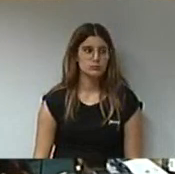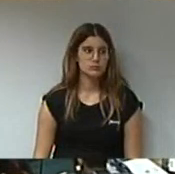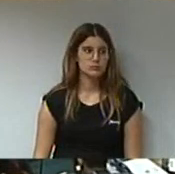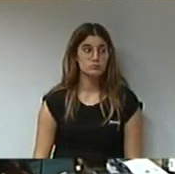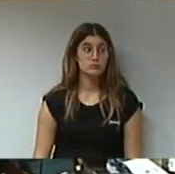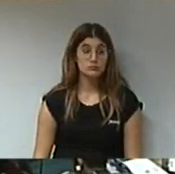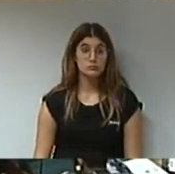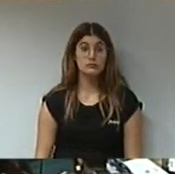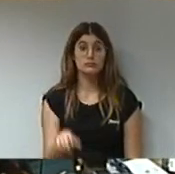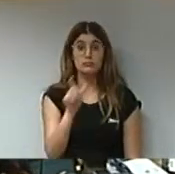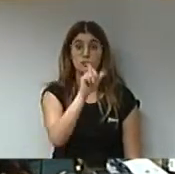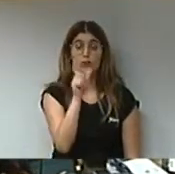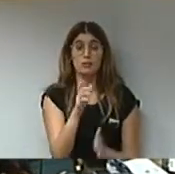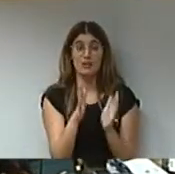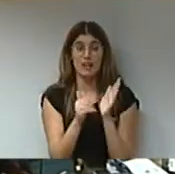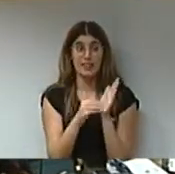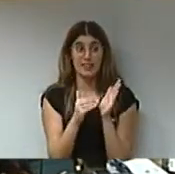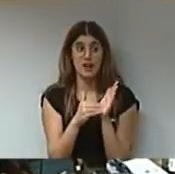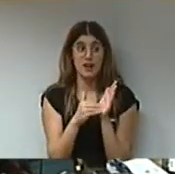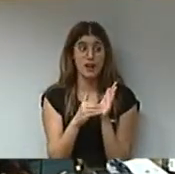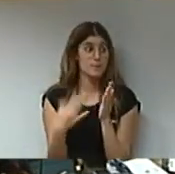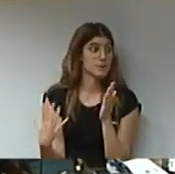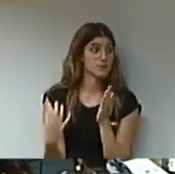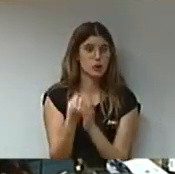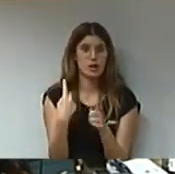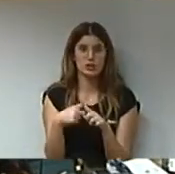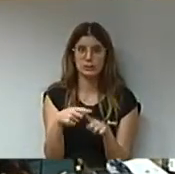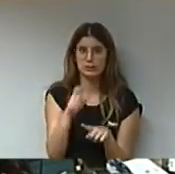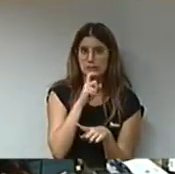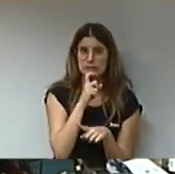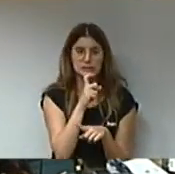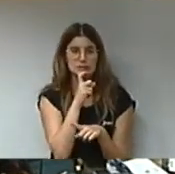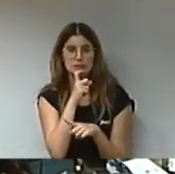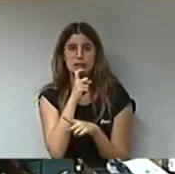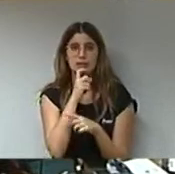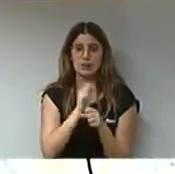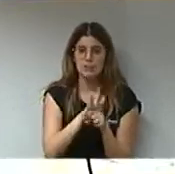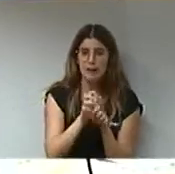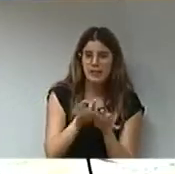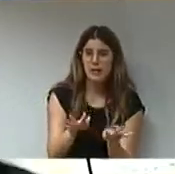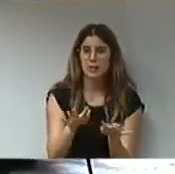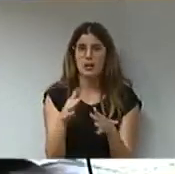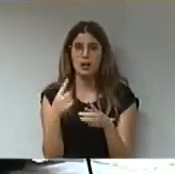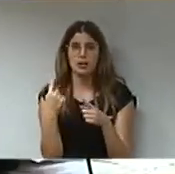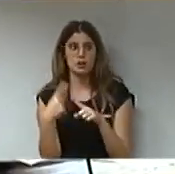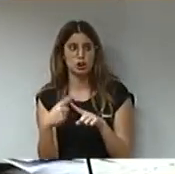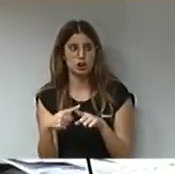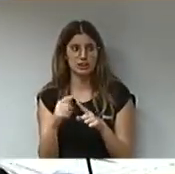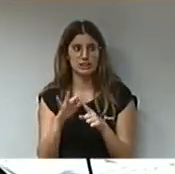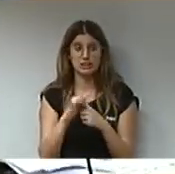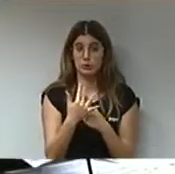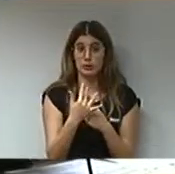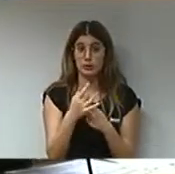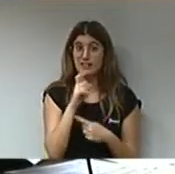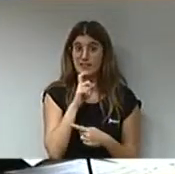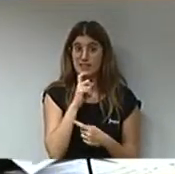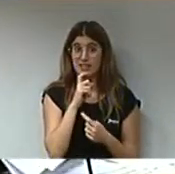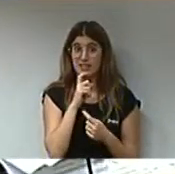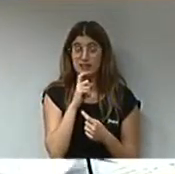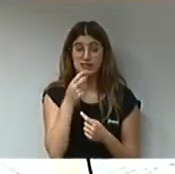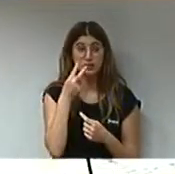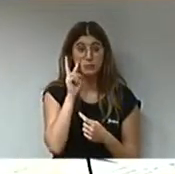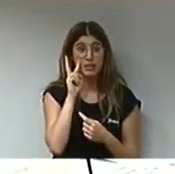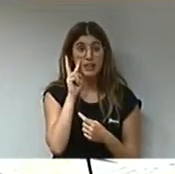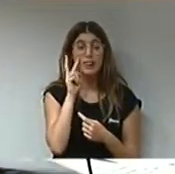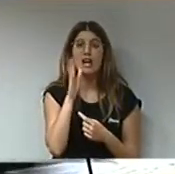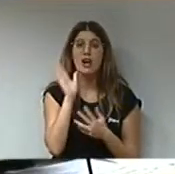La Comunitat Valenciana, en totes les dificultats, en la pandèmia, en totes les situacions tan difícils que hem viscut, ha